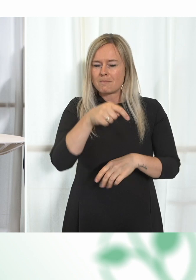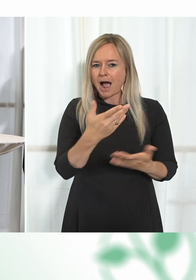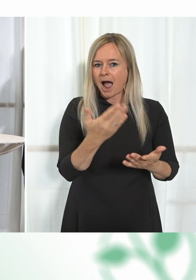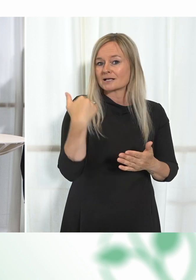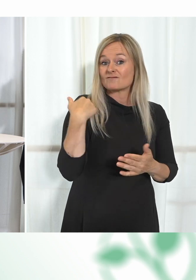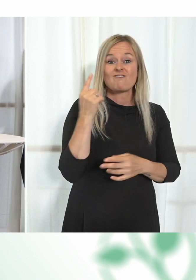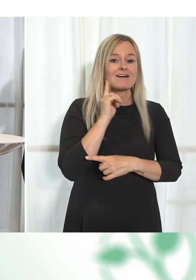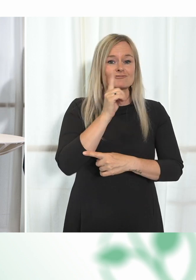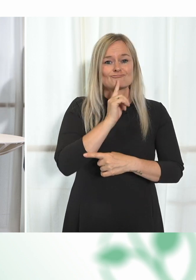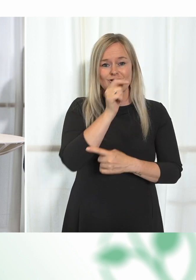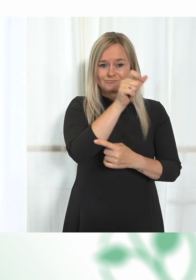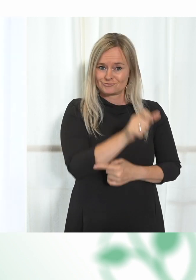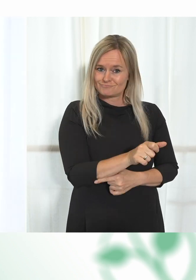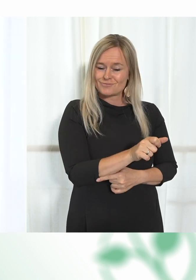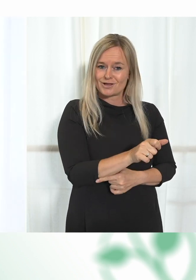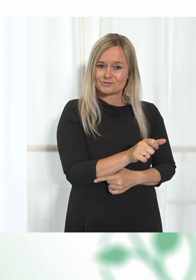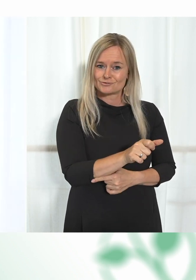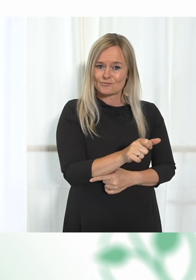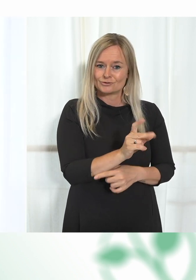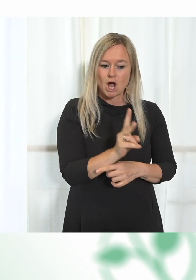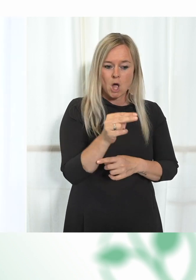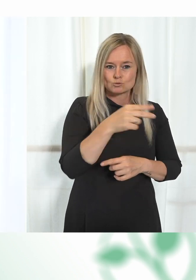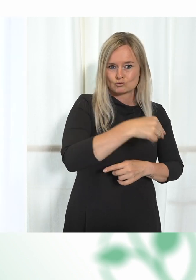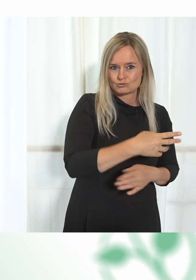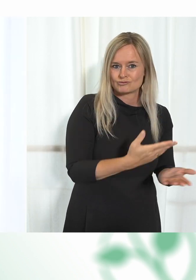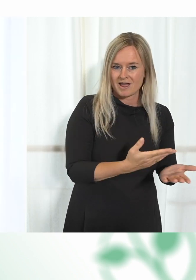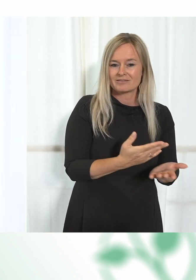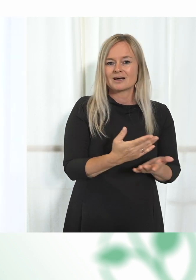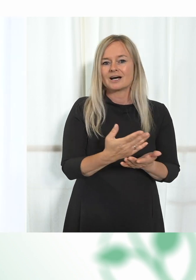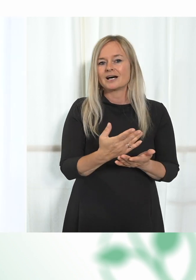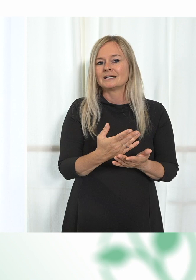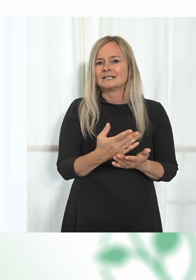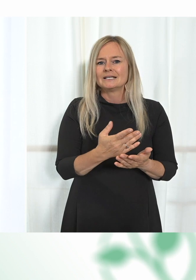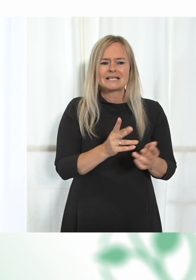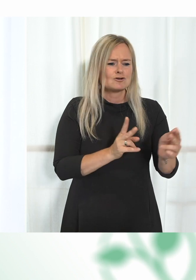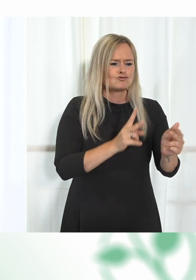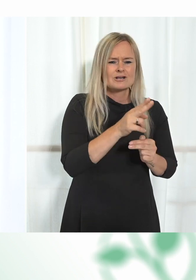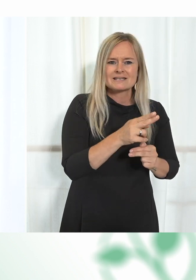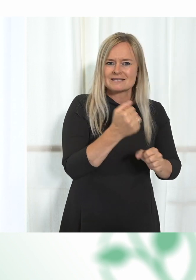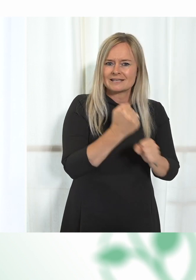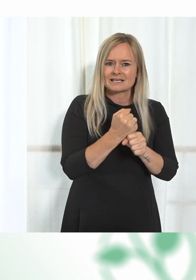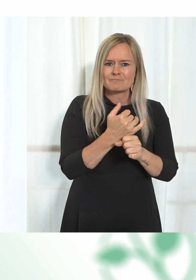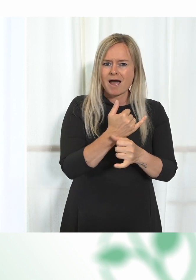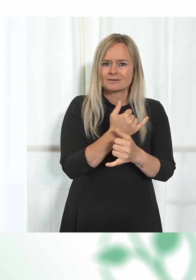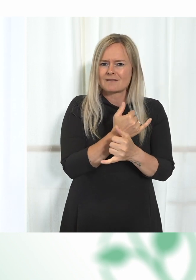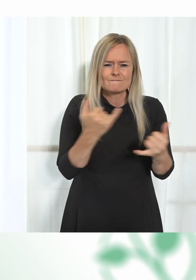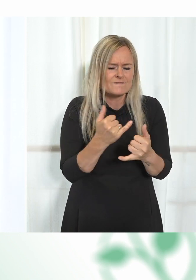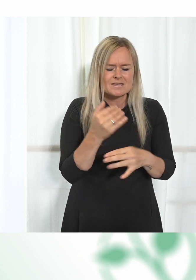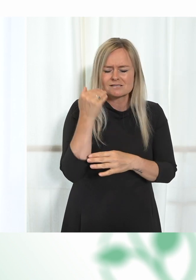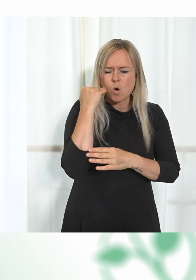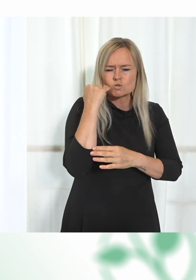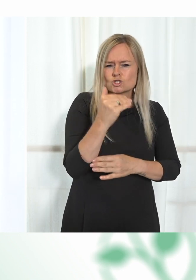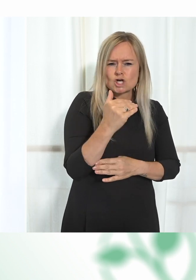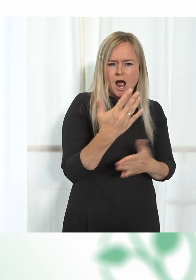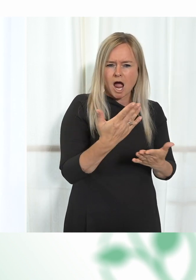war ein gehörloser Zuschneider, der Schnitte gesetzt hat wie in der Schwarzwaldklinik, wie bei